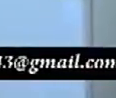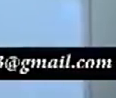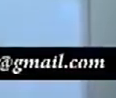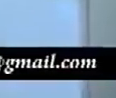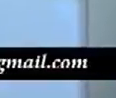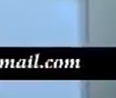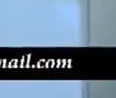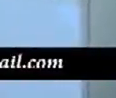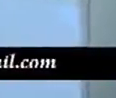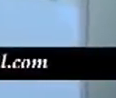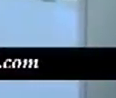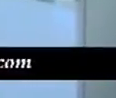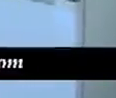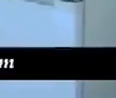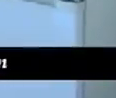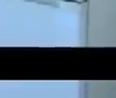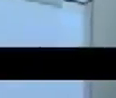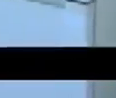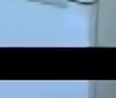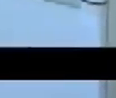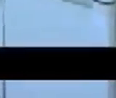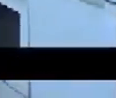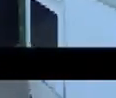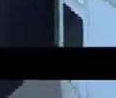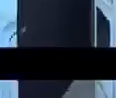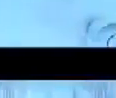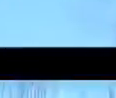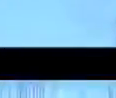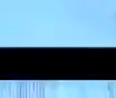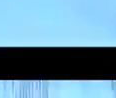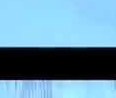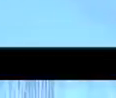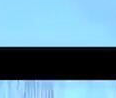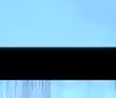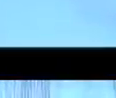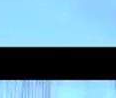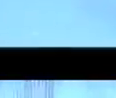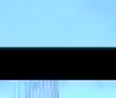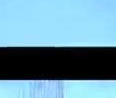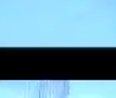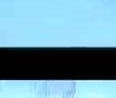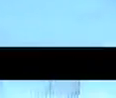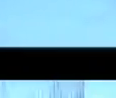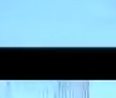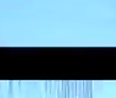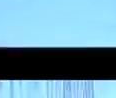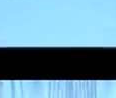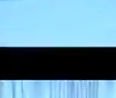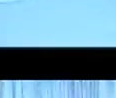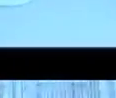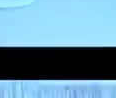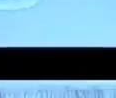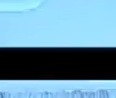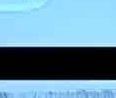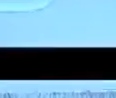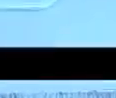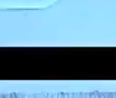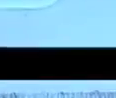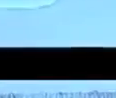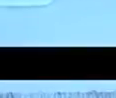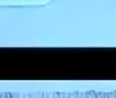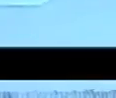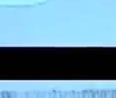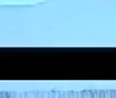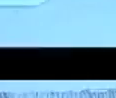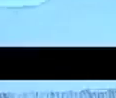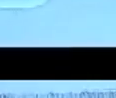léegi tamit nag amal lañ leen lii di AC ak ñu nga xam ne fan rek lañ am waaye amuñ si loolu rek ñu ngi leen amal fu nga